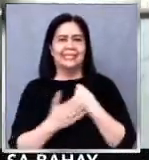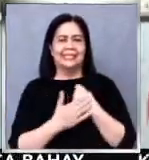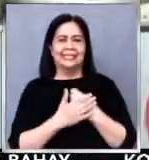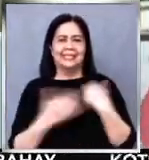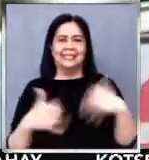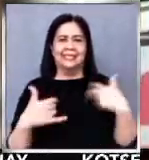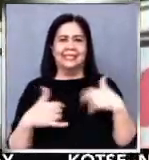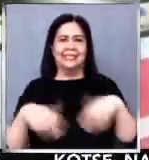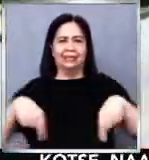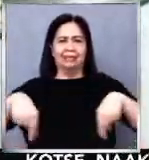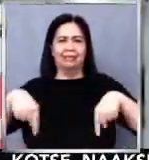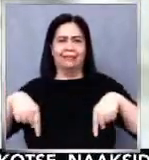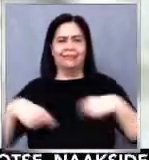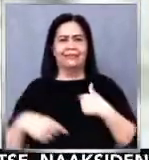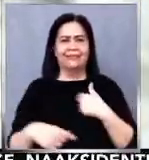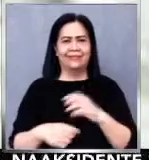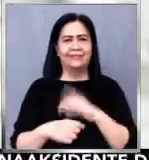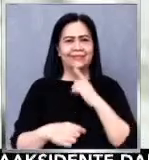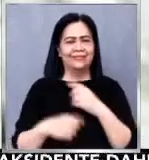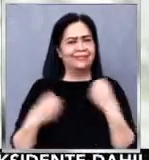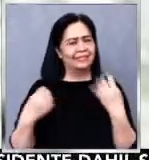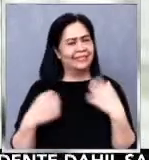ako!